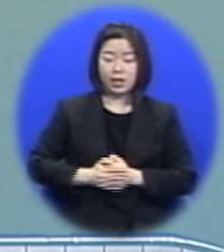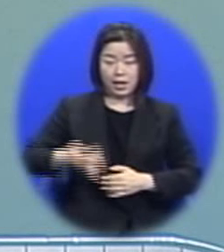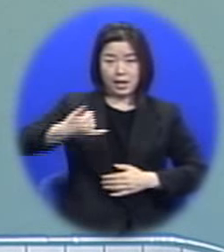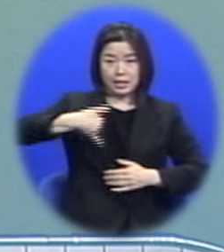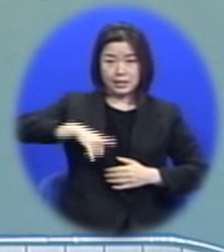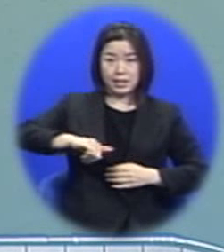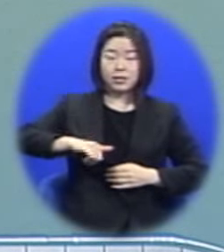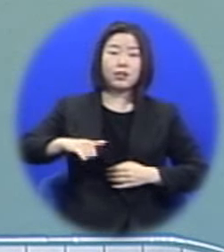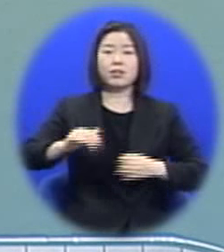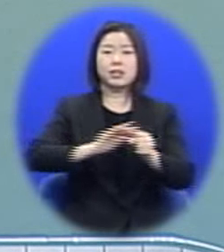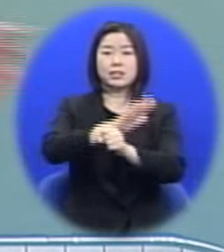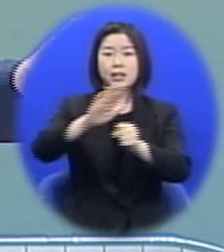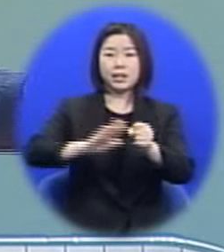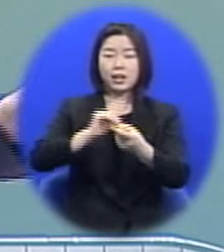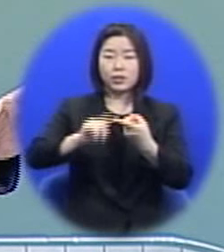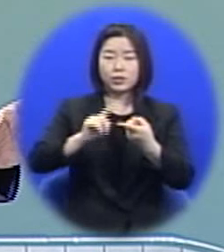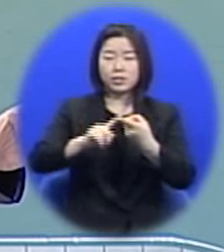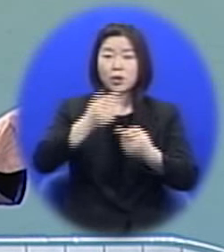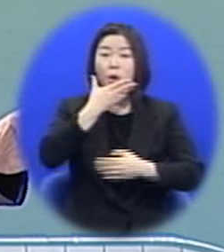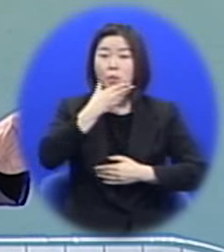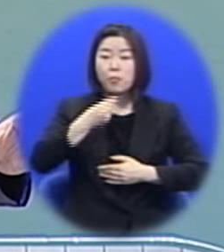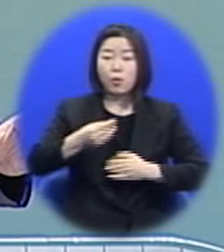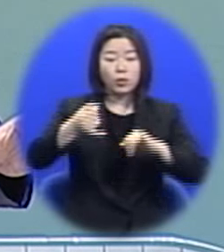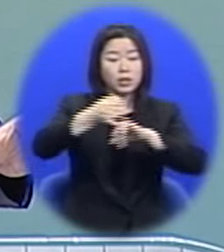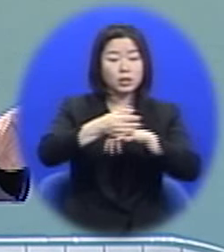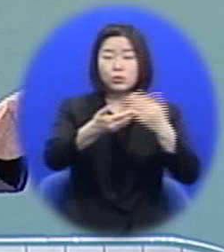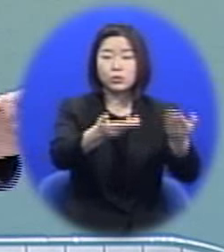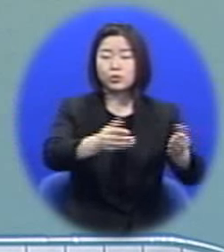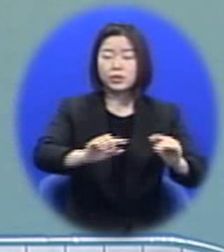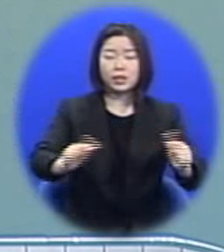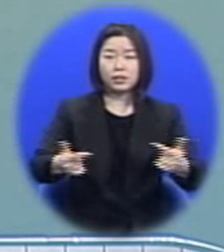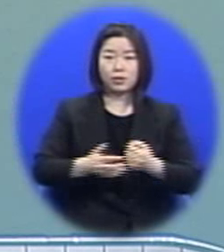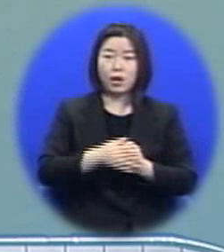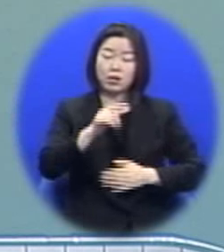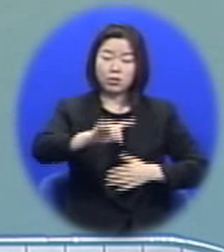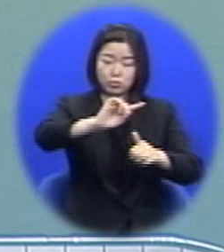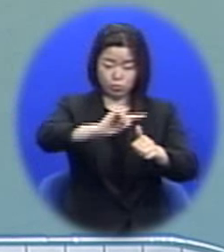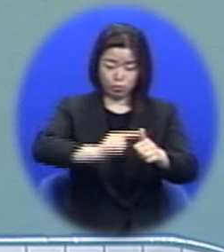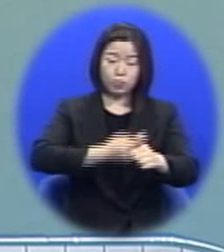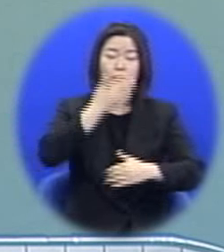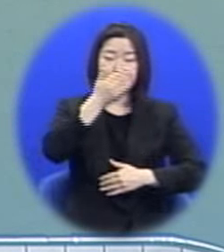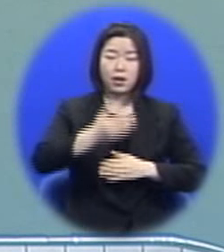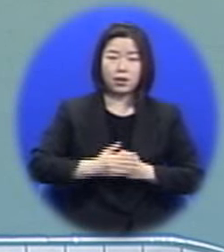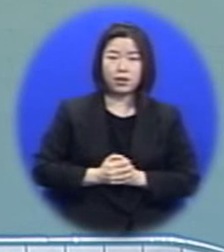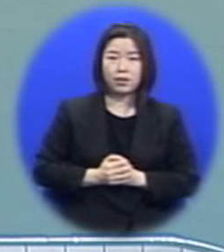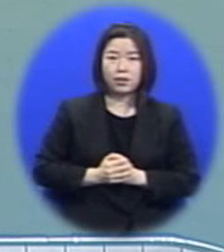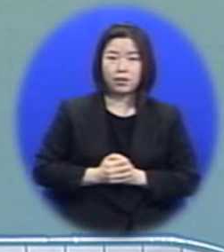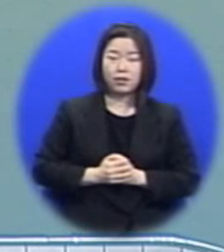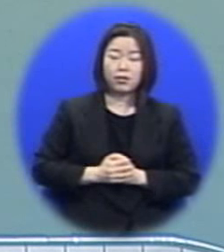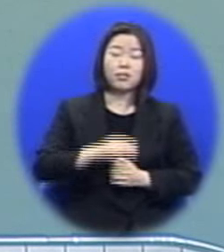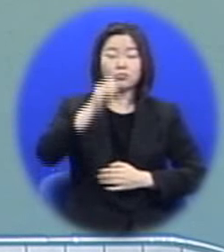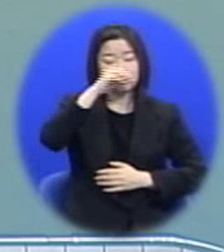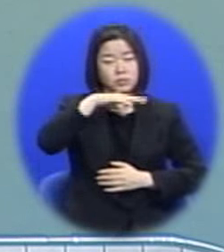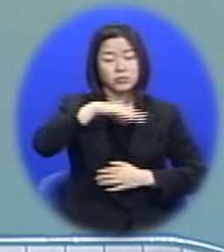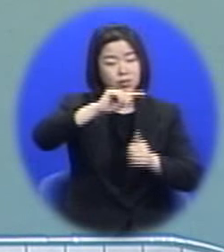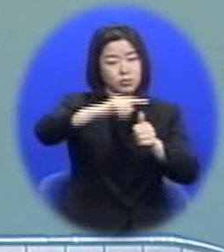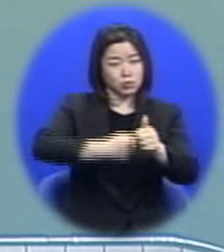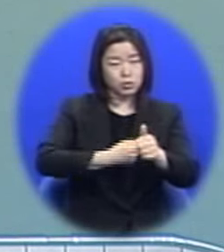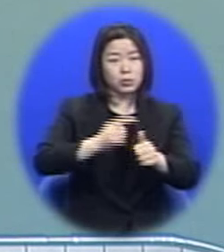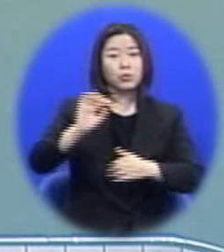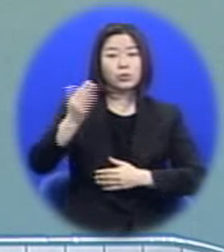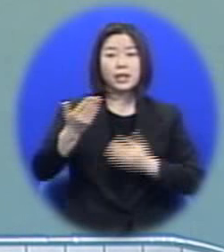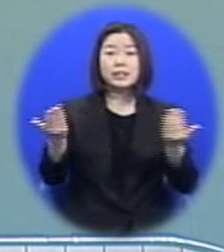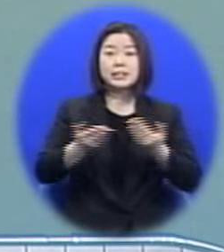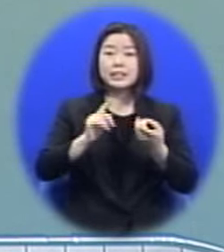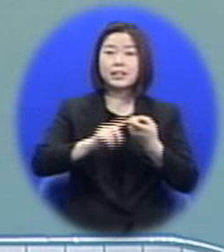자녀를 사랑하는 것에 대해서 복을 약속하지 않았습니다. 그건 저절로 되는 일이니까. 그냥 저절로 되는 일에 하나님이